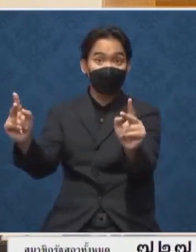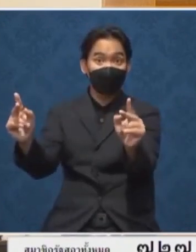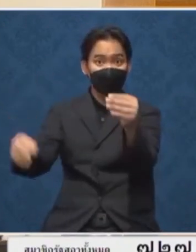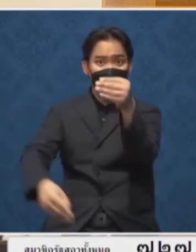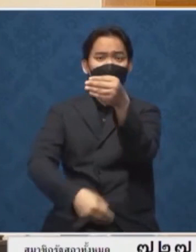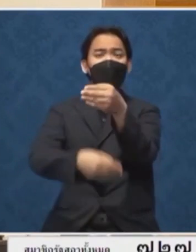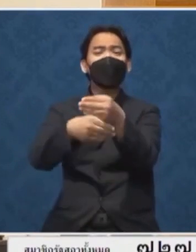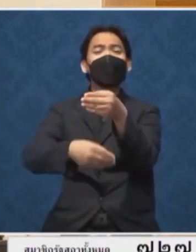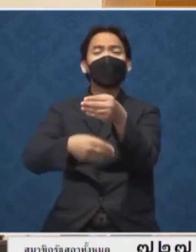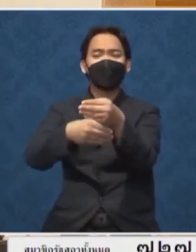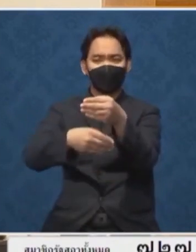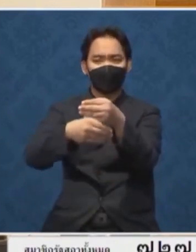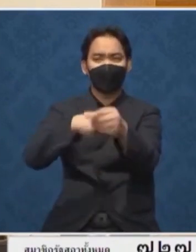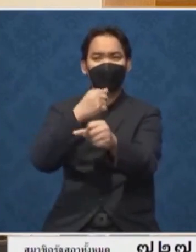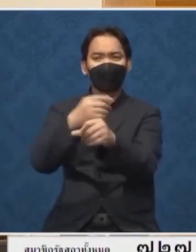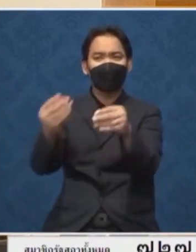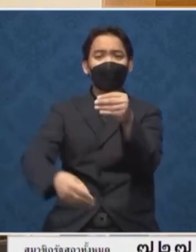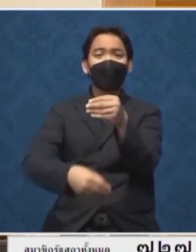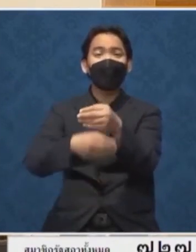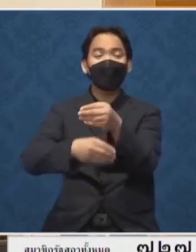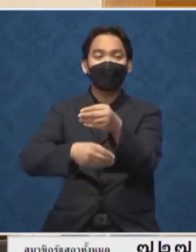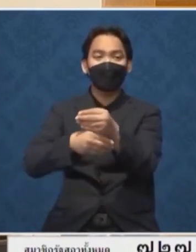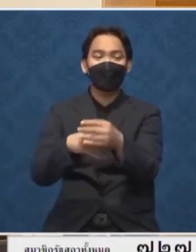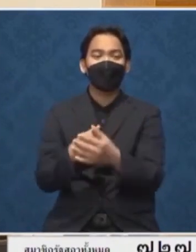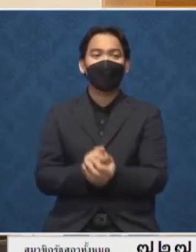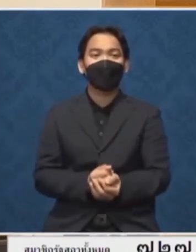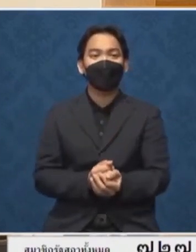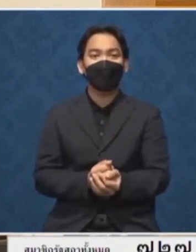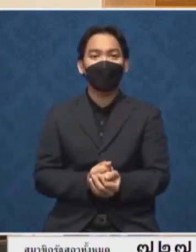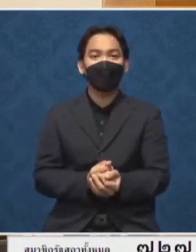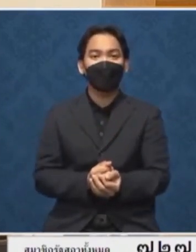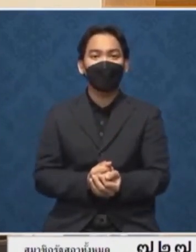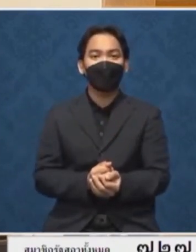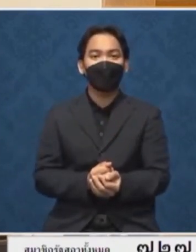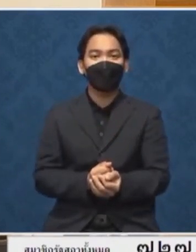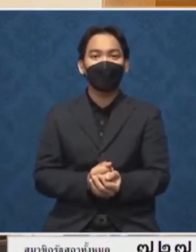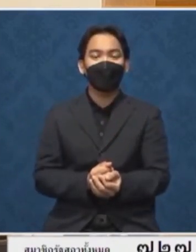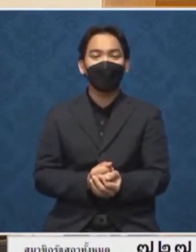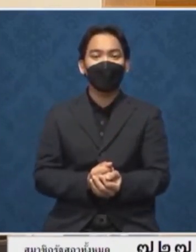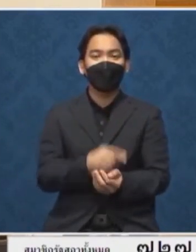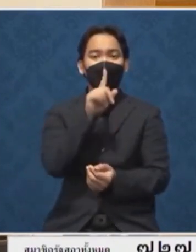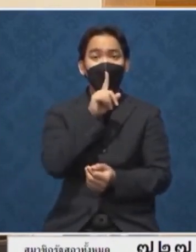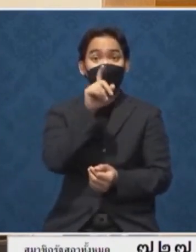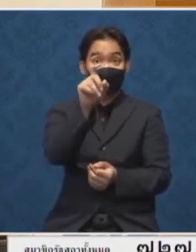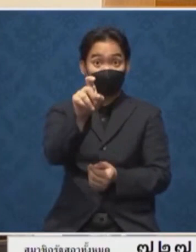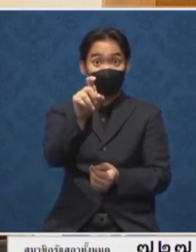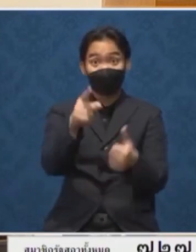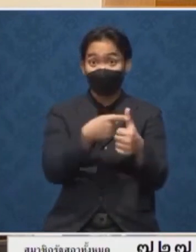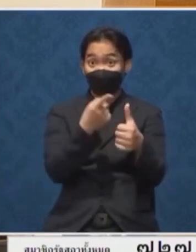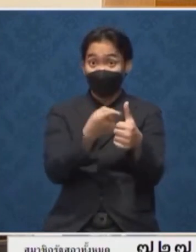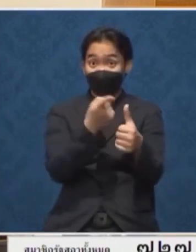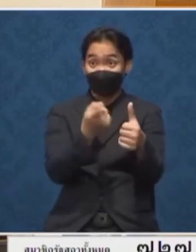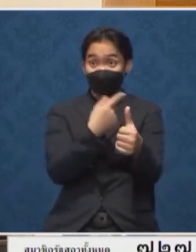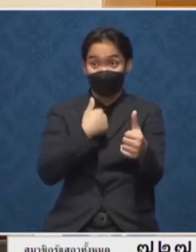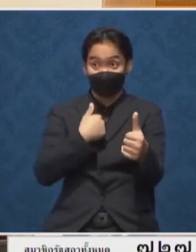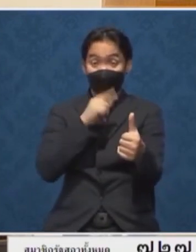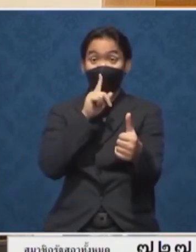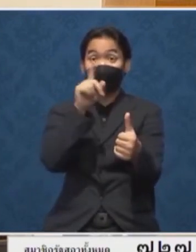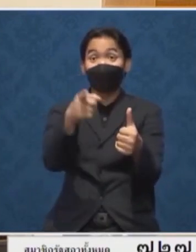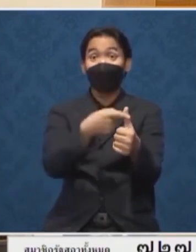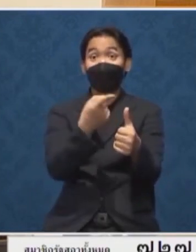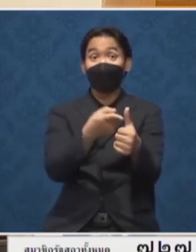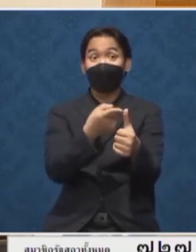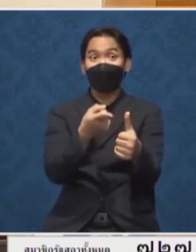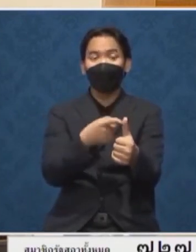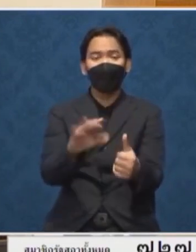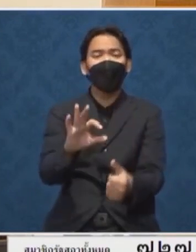ดังนั้นปัญหาแรกที่ผมจะถามหรือคำถามแรกที่ผมจะถามคือผมจะถามมติจาก